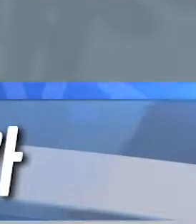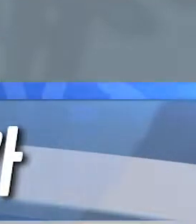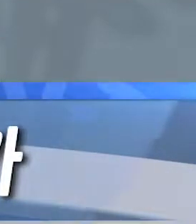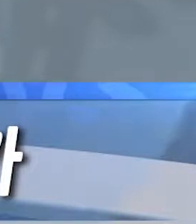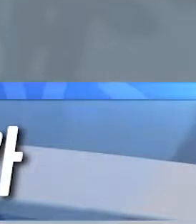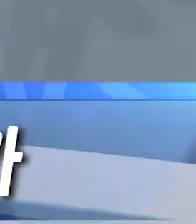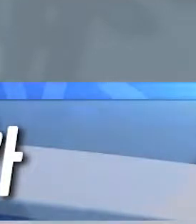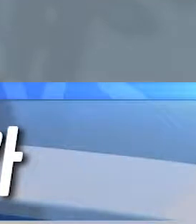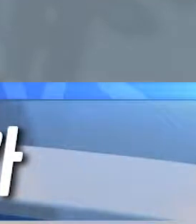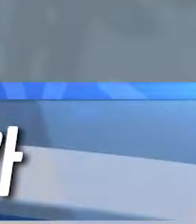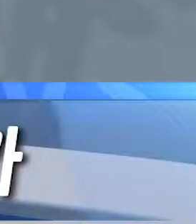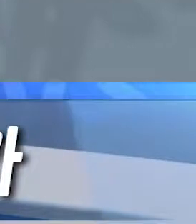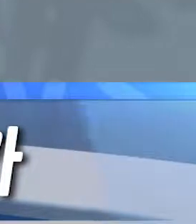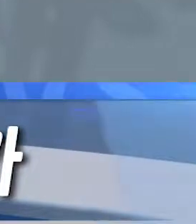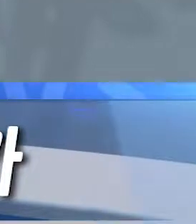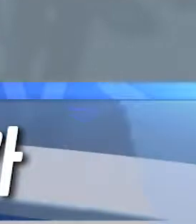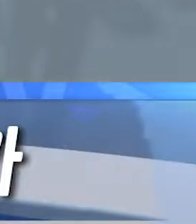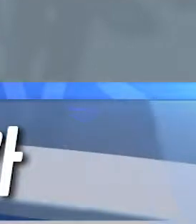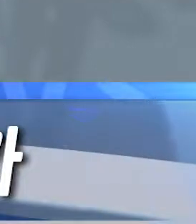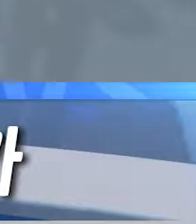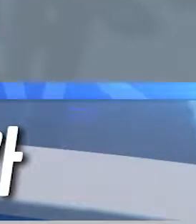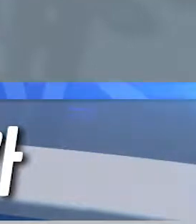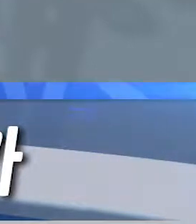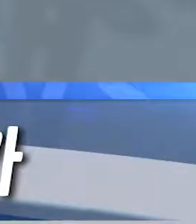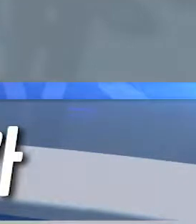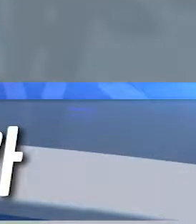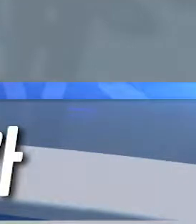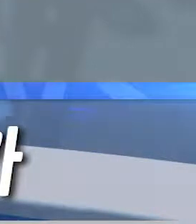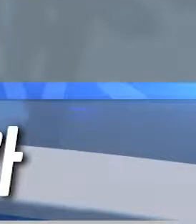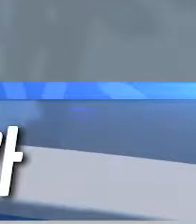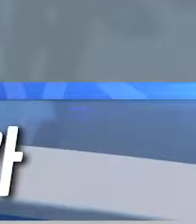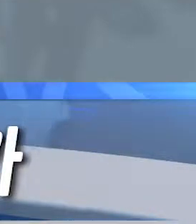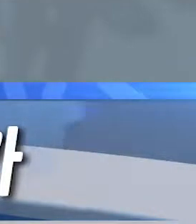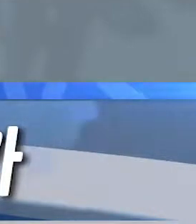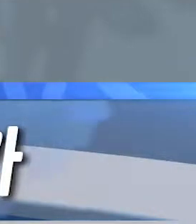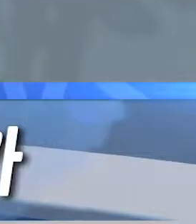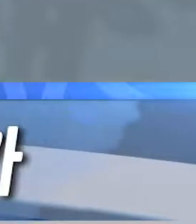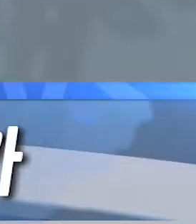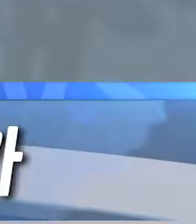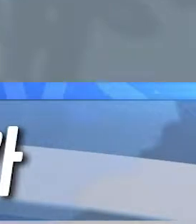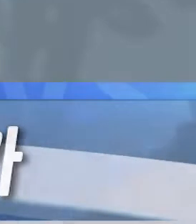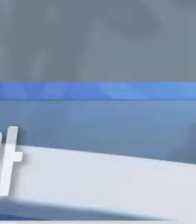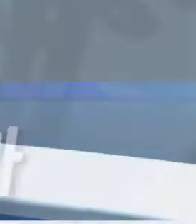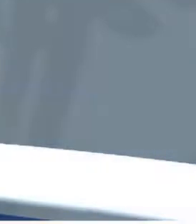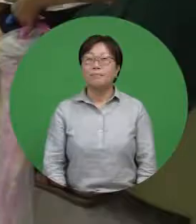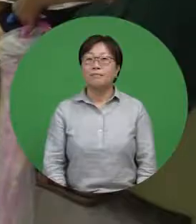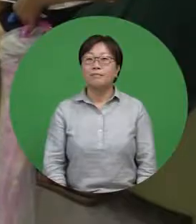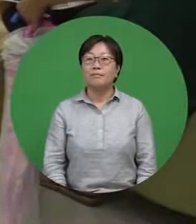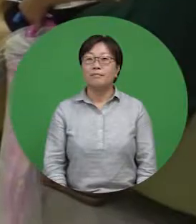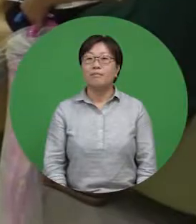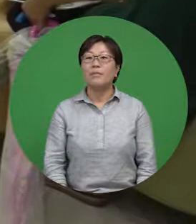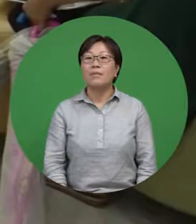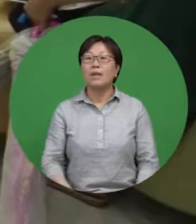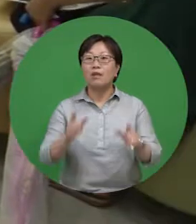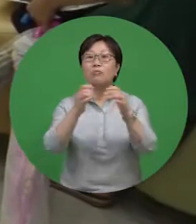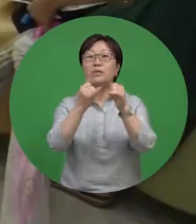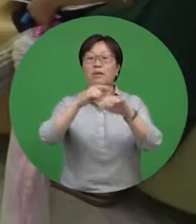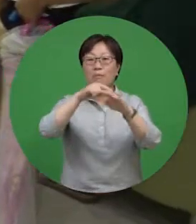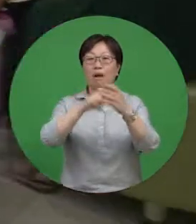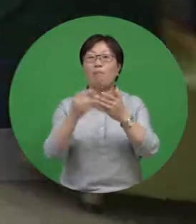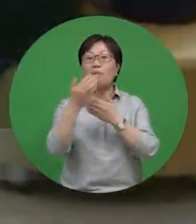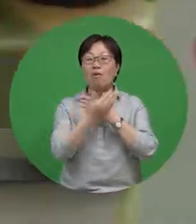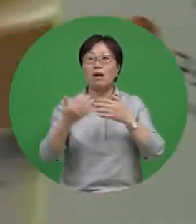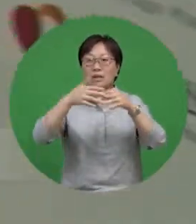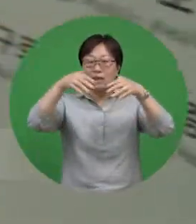희망터치 무인검진기에 중독검사가 추가됐다고 합니다. 그 소식 자세히 알아보겠습니다. 구민들의